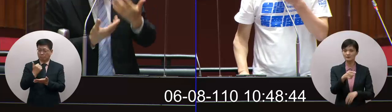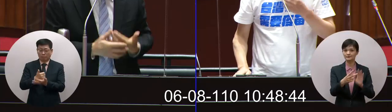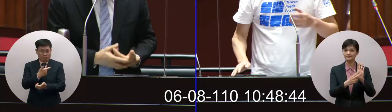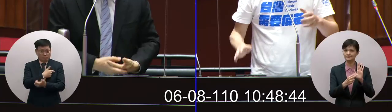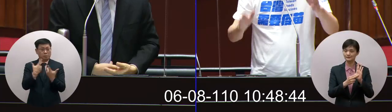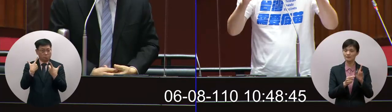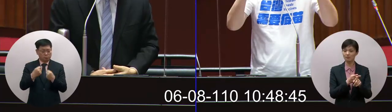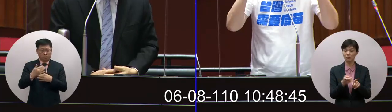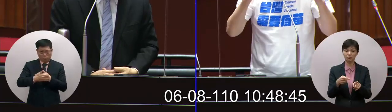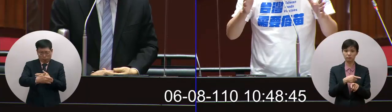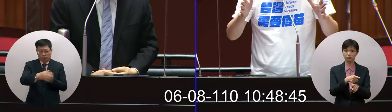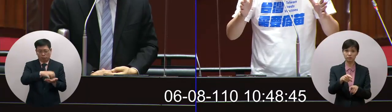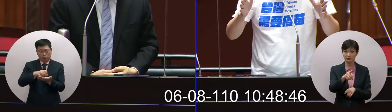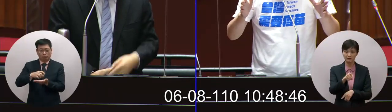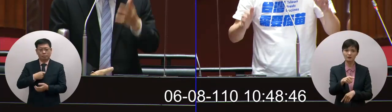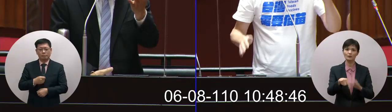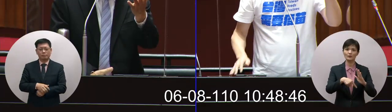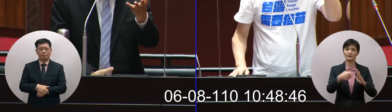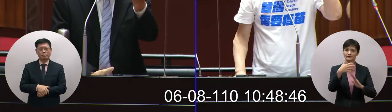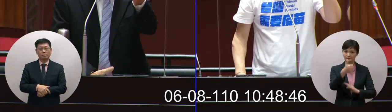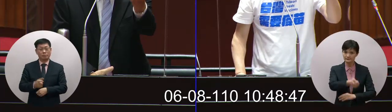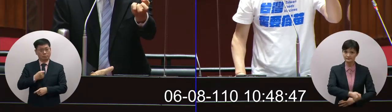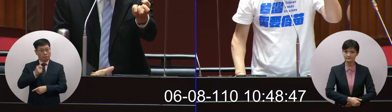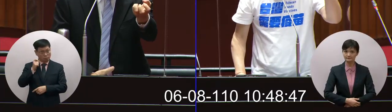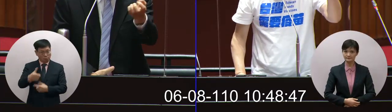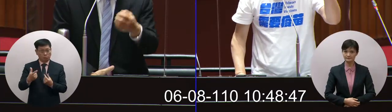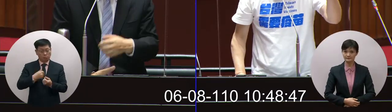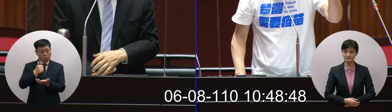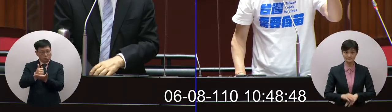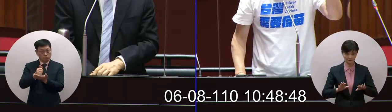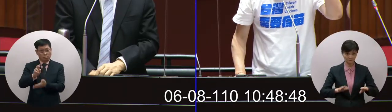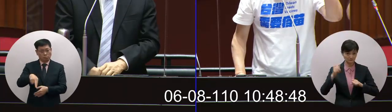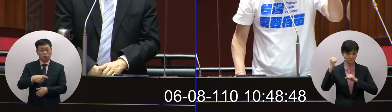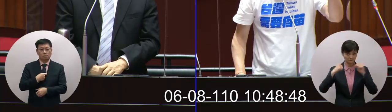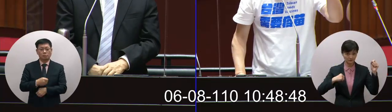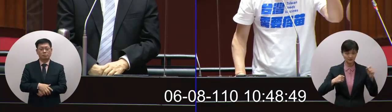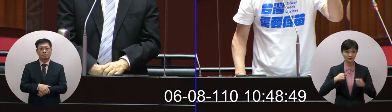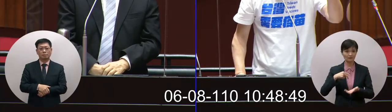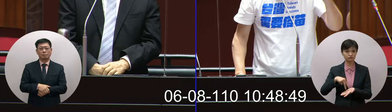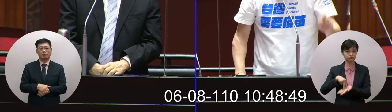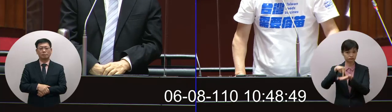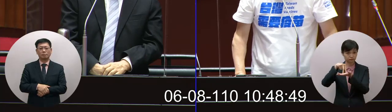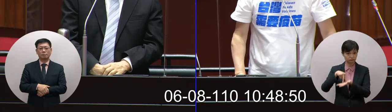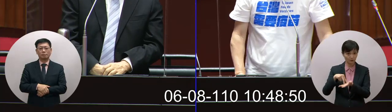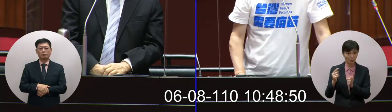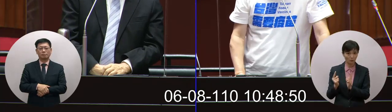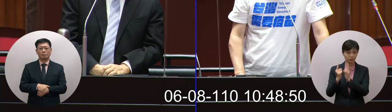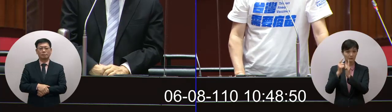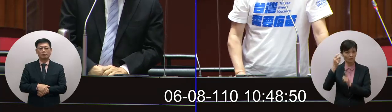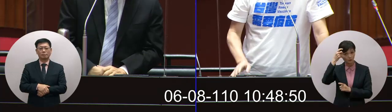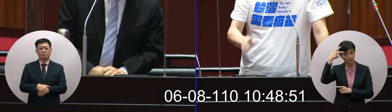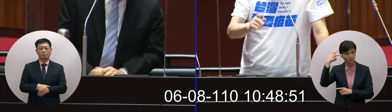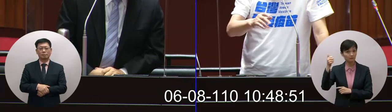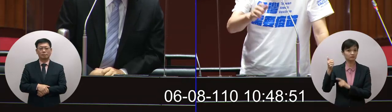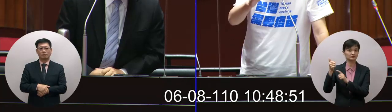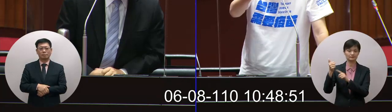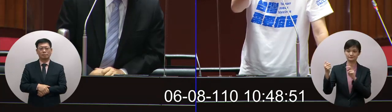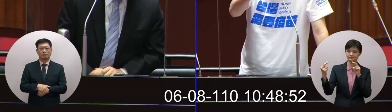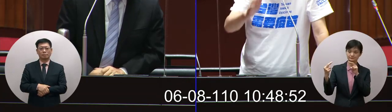苗都有相关程序。 院长， 他要买也要买得到啊！ 我今天早上在电梯里面碰到庄瑞雄，我